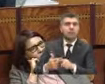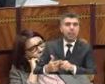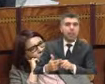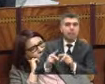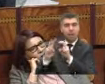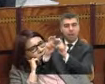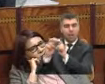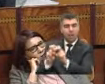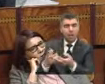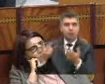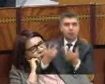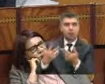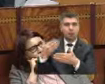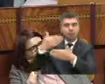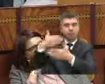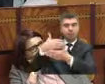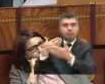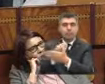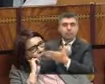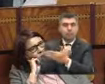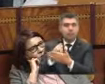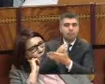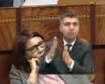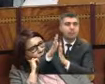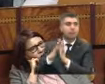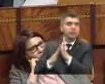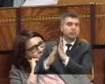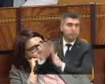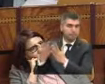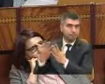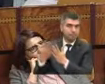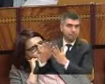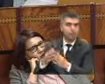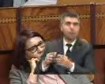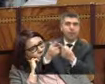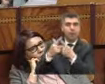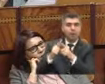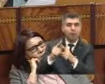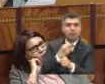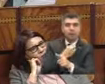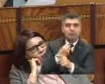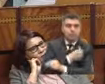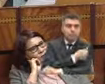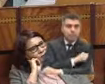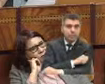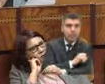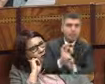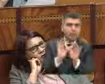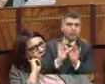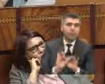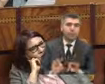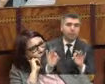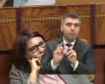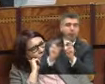ضعيفه، البنيه التحتيه هي مهترئه، وهناك نقص كبير في الموارد البشريه، وما يزيد في